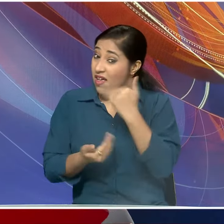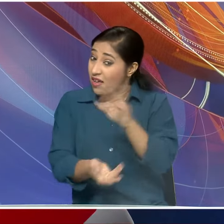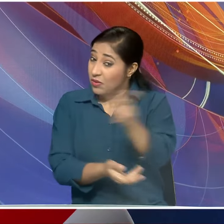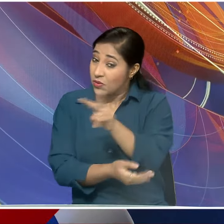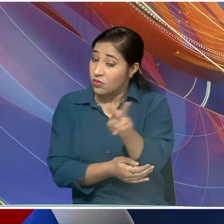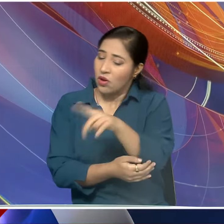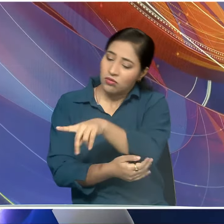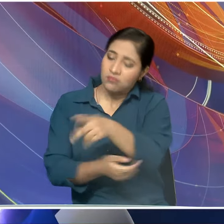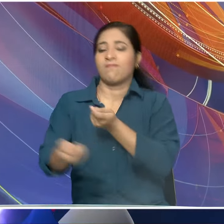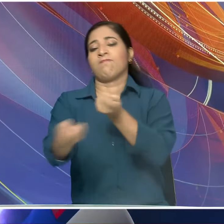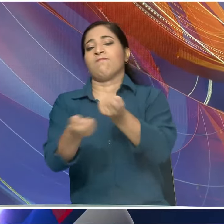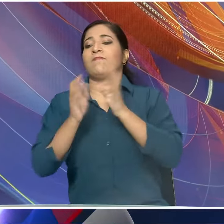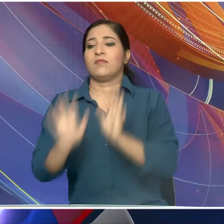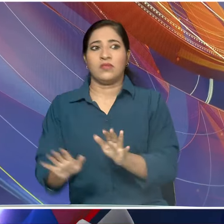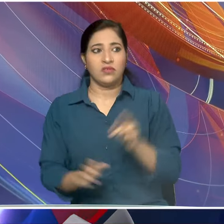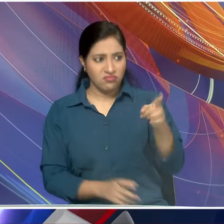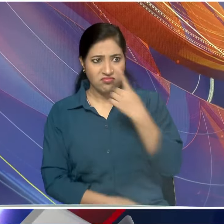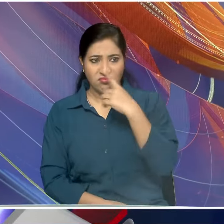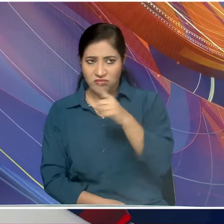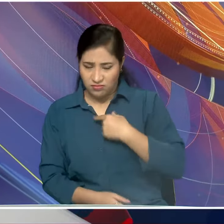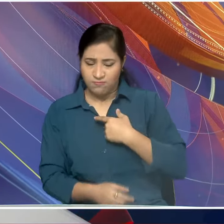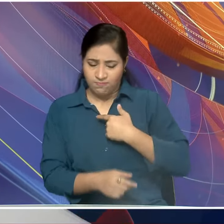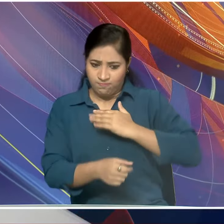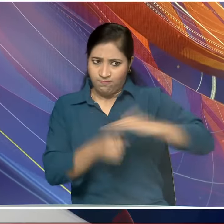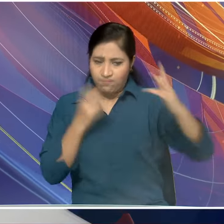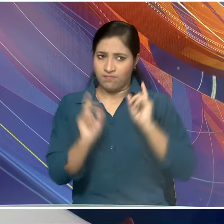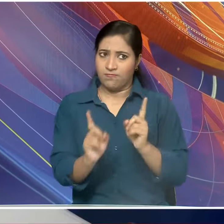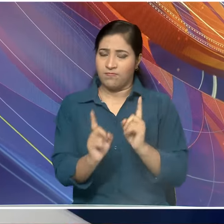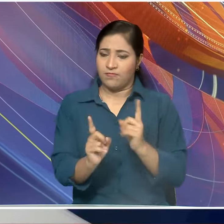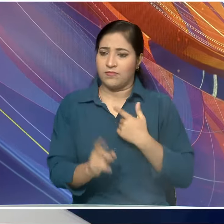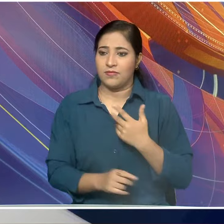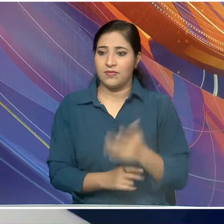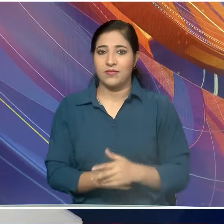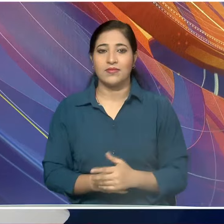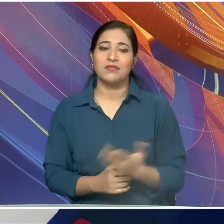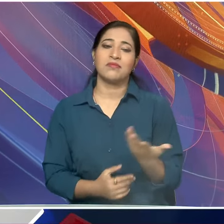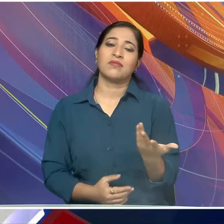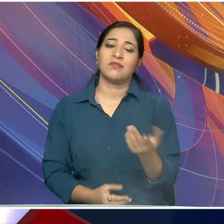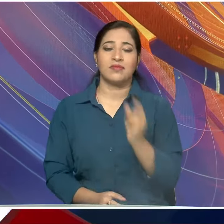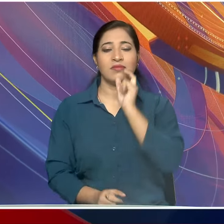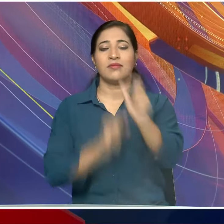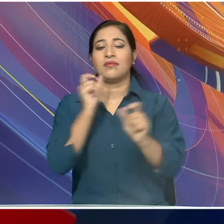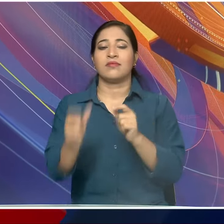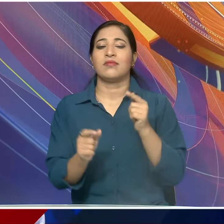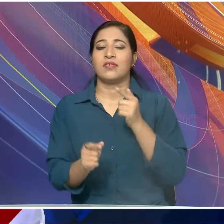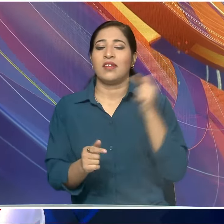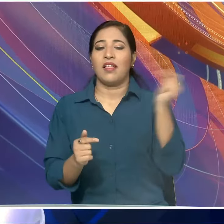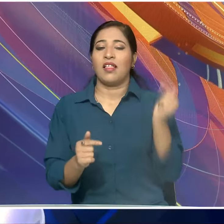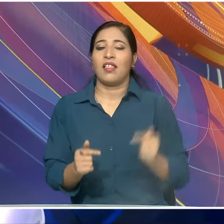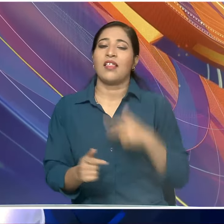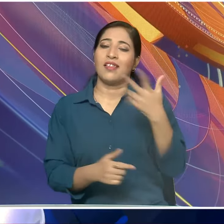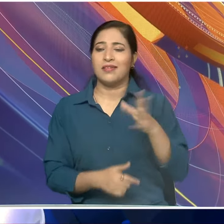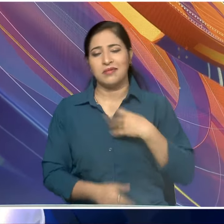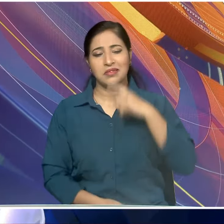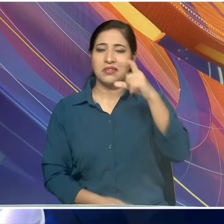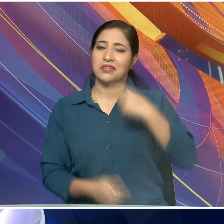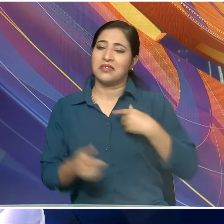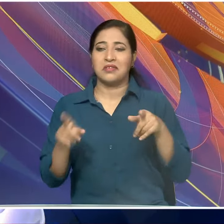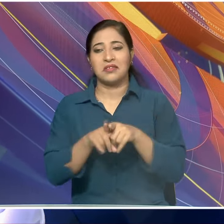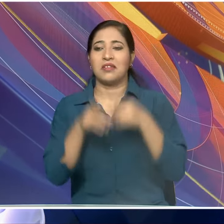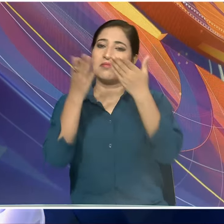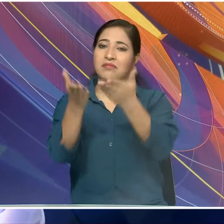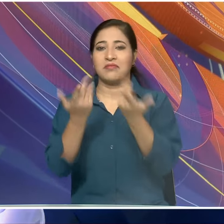ले। माँ बेटी के रोककर ठिकाने लगा दूंगा मैं, मार ले जितने ताने मारने हैं, रहूंगा तो तेरा चाचा ही ना।